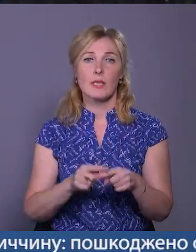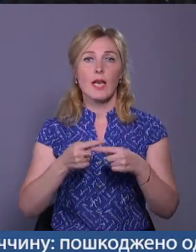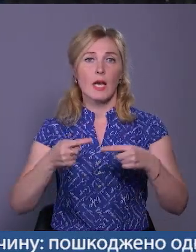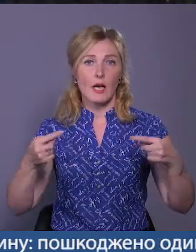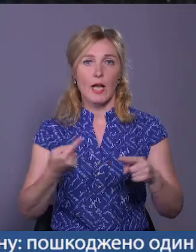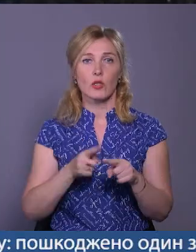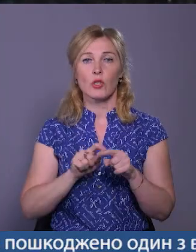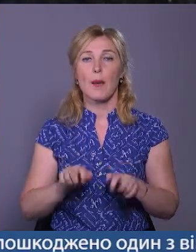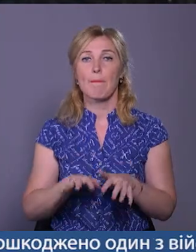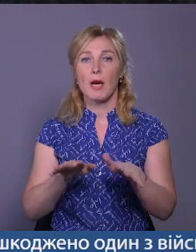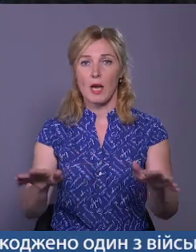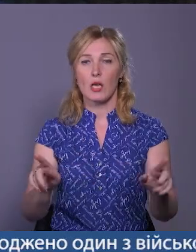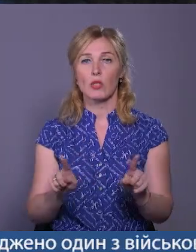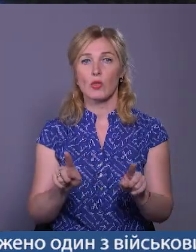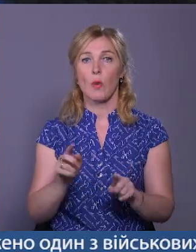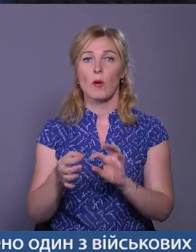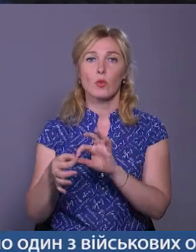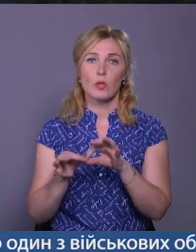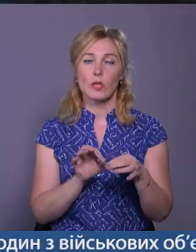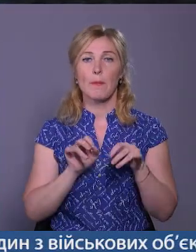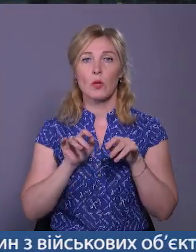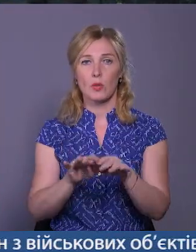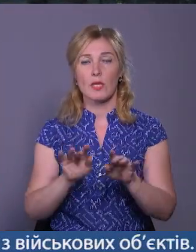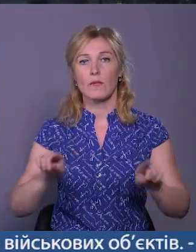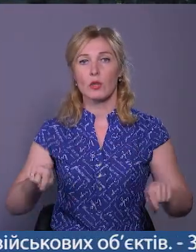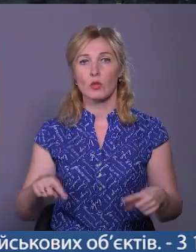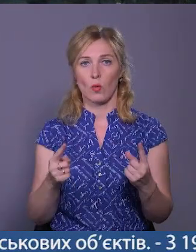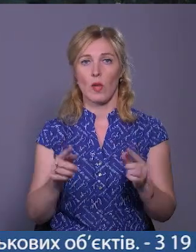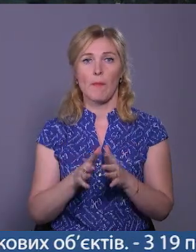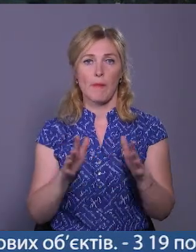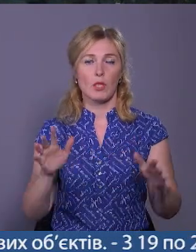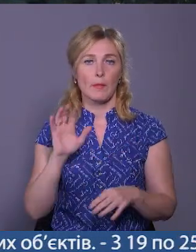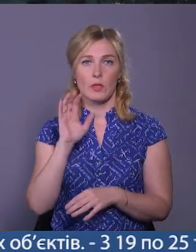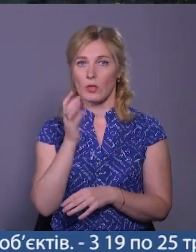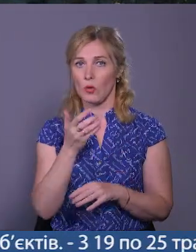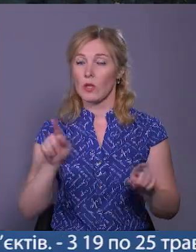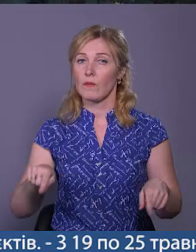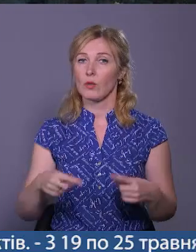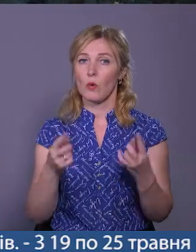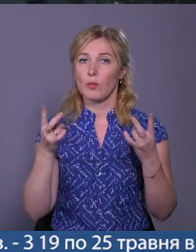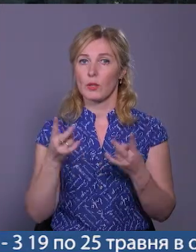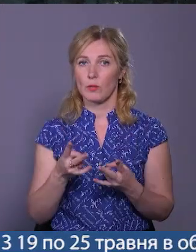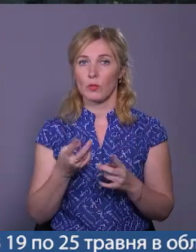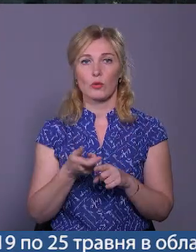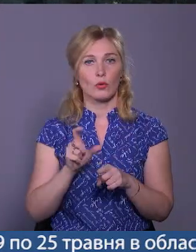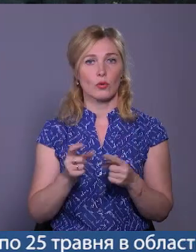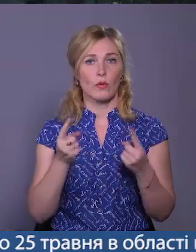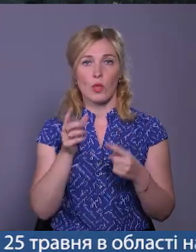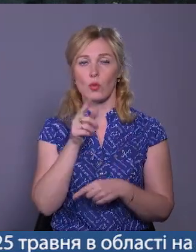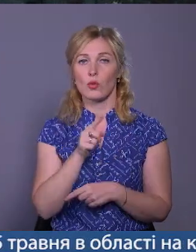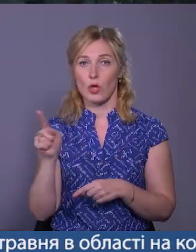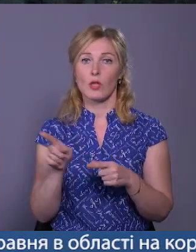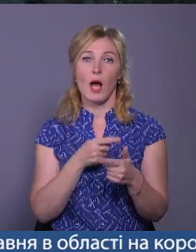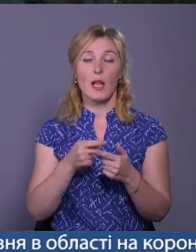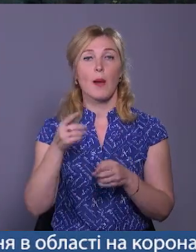Ці мережі для того щоб ускладнити процес відновлення масштаби дуже серйозні і відновлення потребує дуже великого часу але